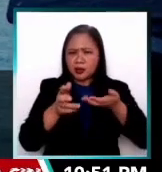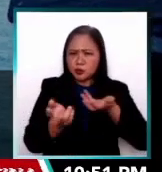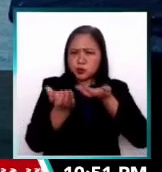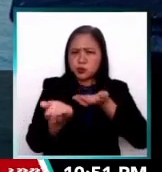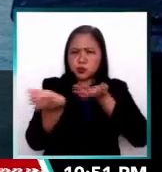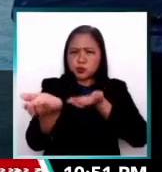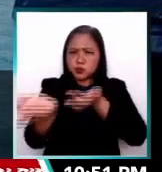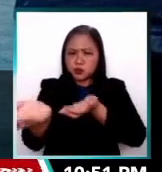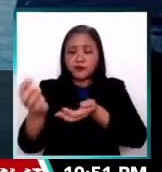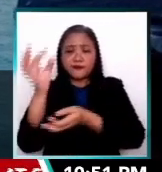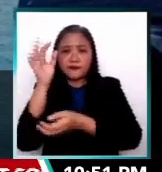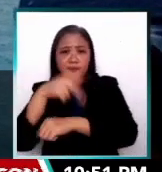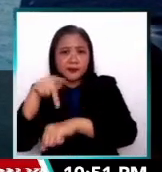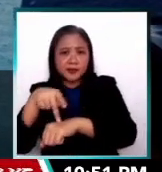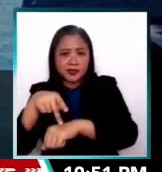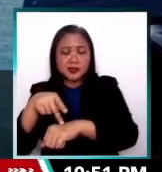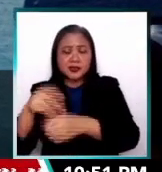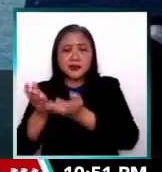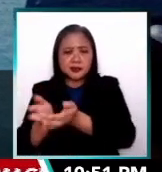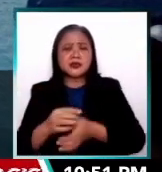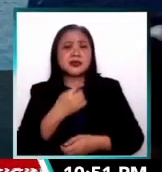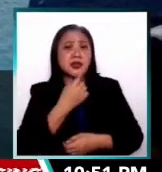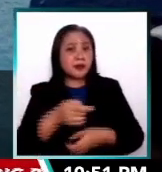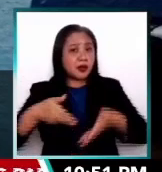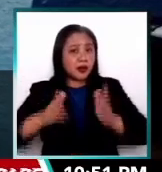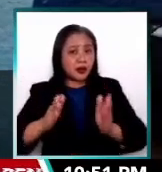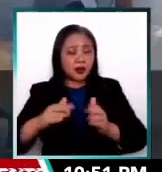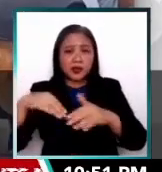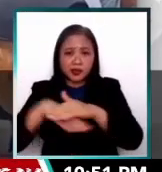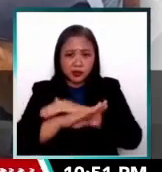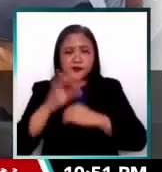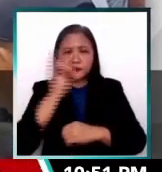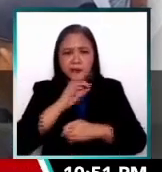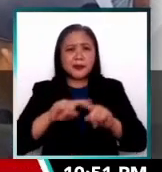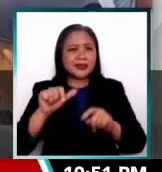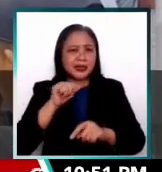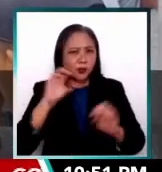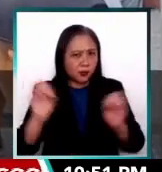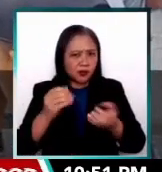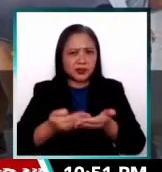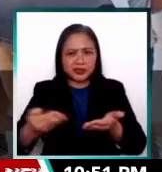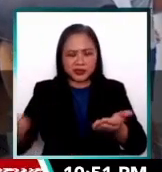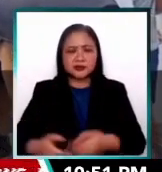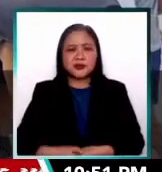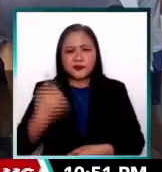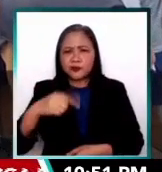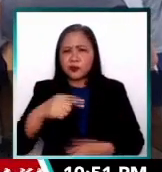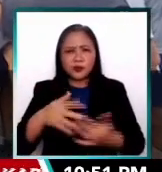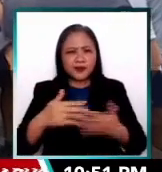Pilipinas. Sinabihan daw itong papayagan makapasok ang mga Pilipino basta wala itong dalang materyales para sa anumang